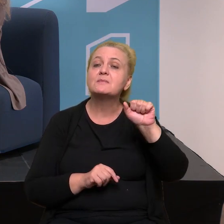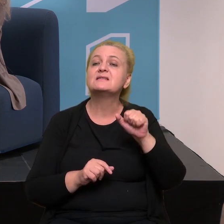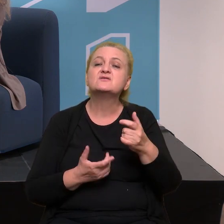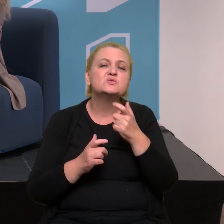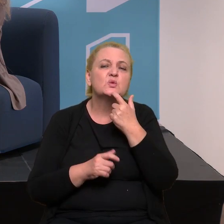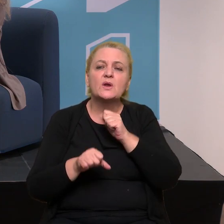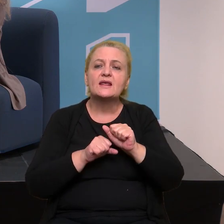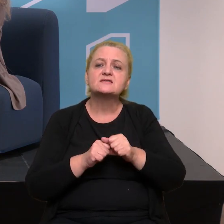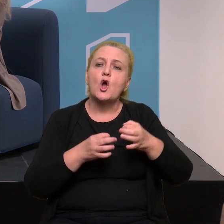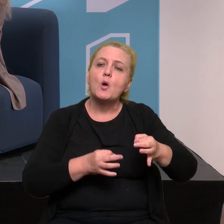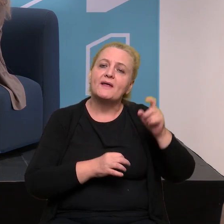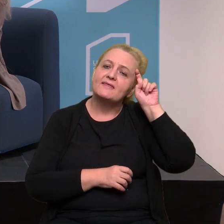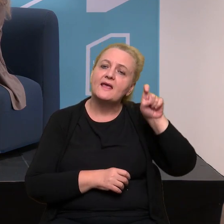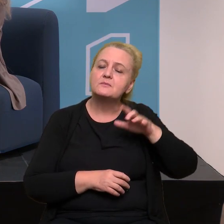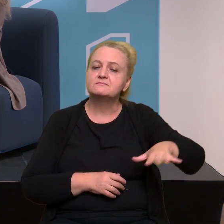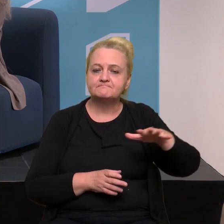Niemczech?